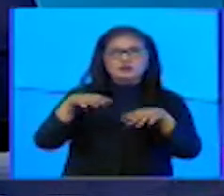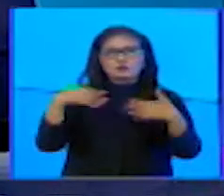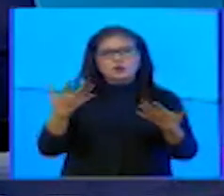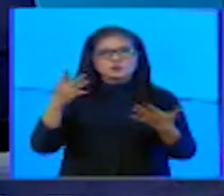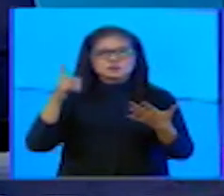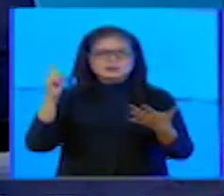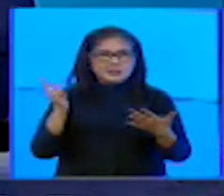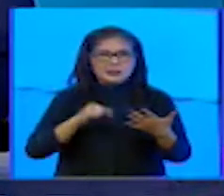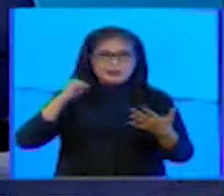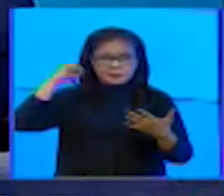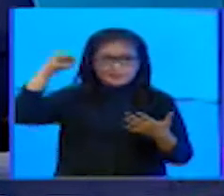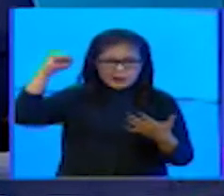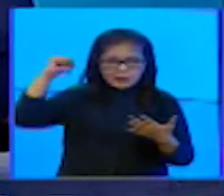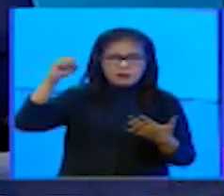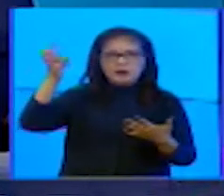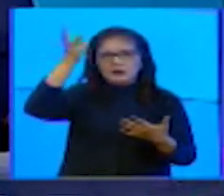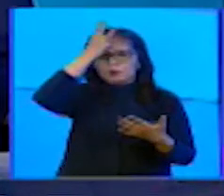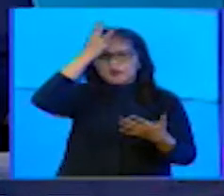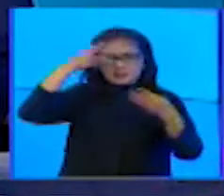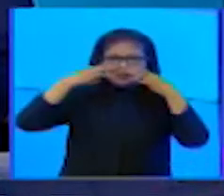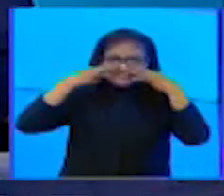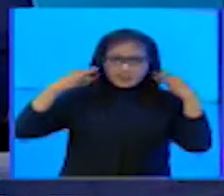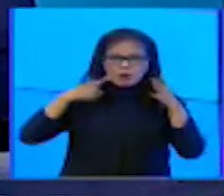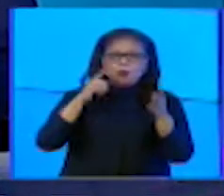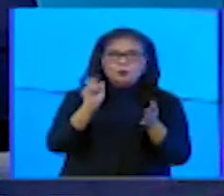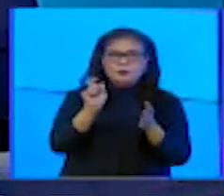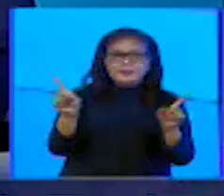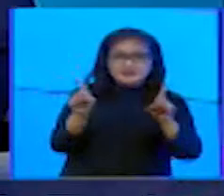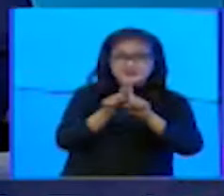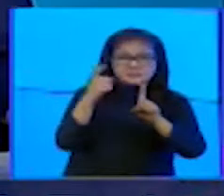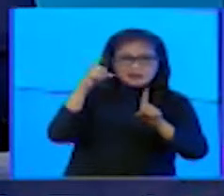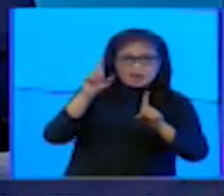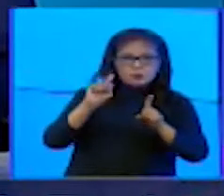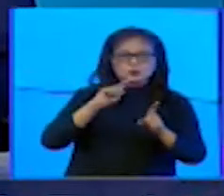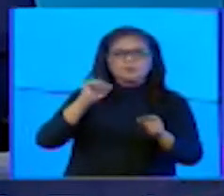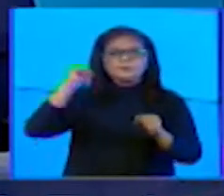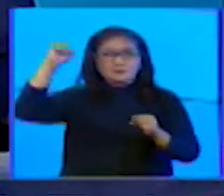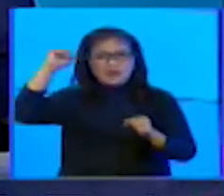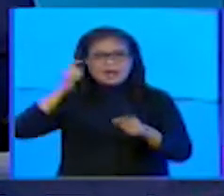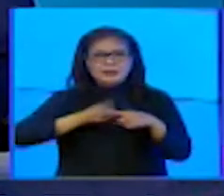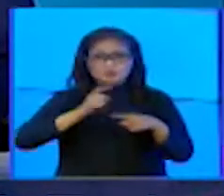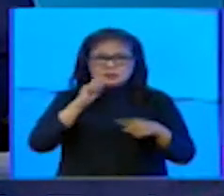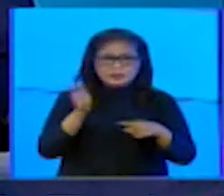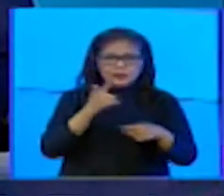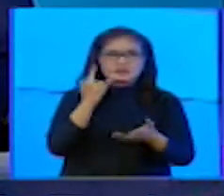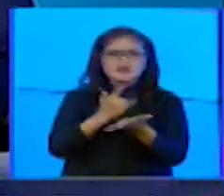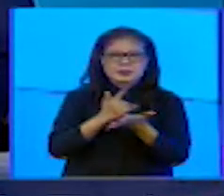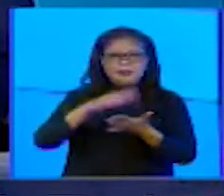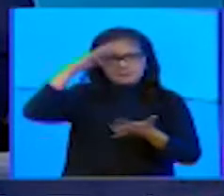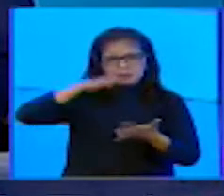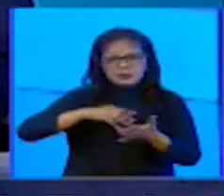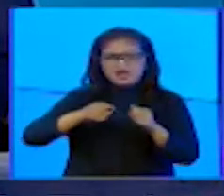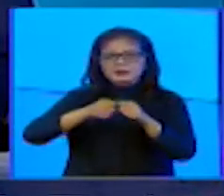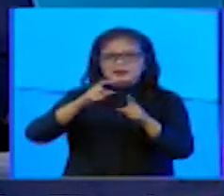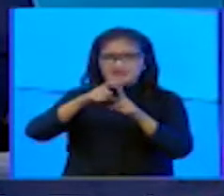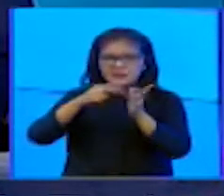Malang misalnya, dua pasangan calon bupati saling klaim atas kemenangan berdasarkan hitung cepat. Warga diimbau untuk tetap tenang dan menunggu hasil real